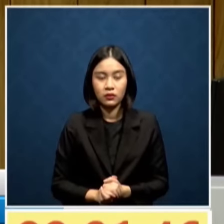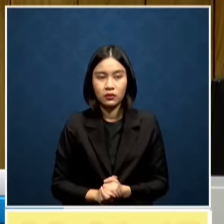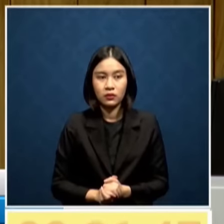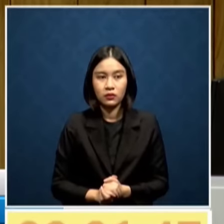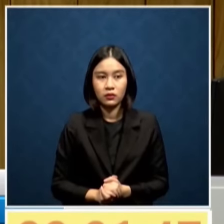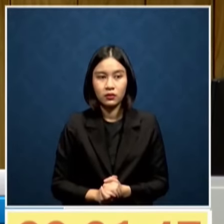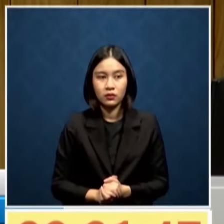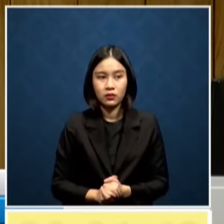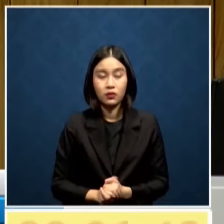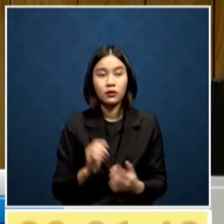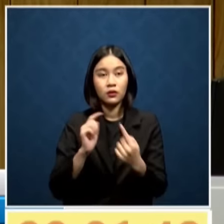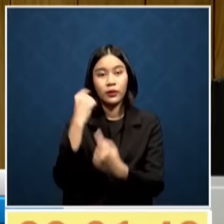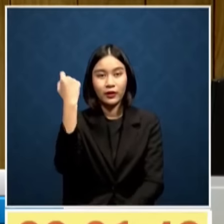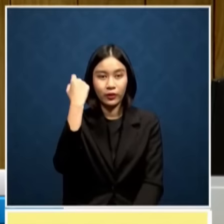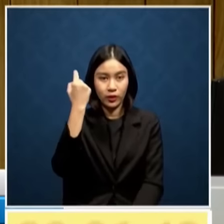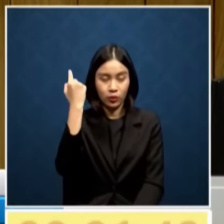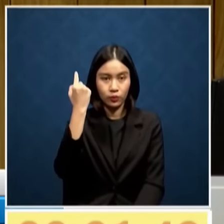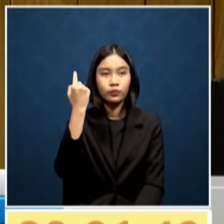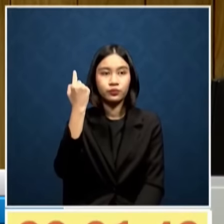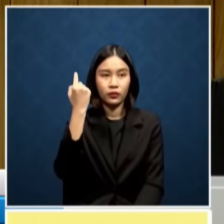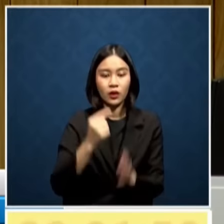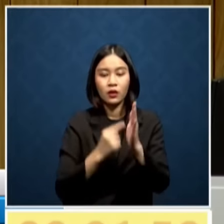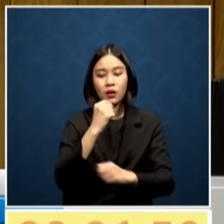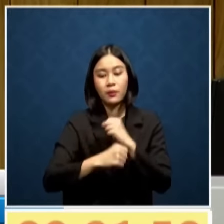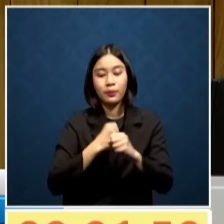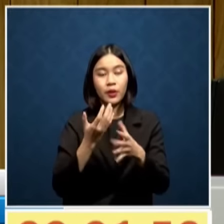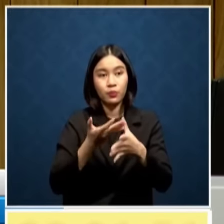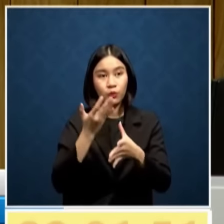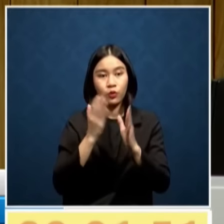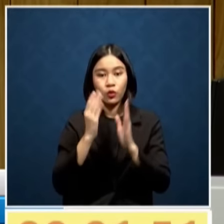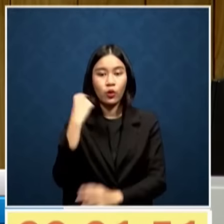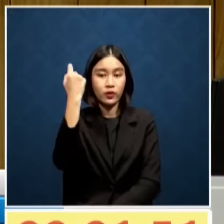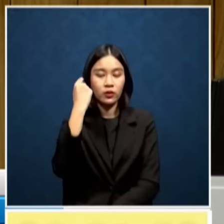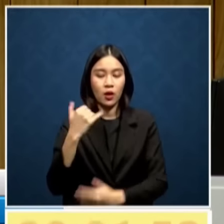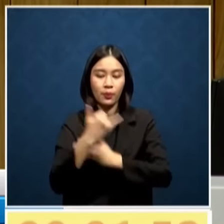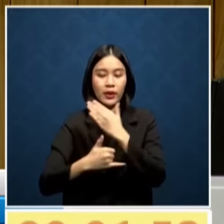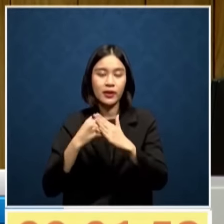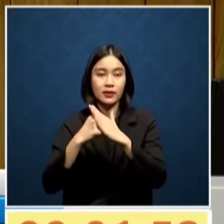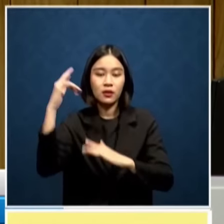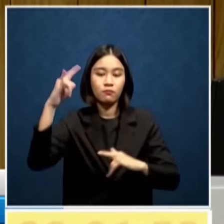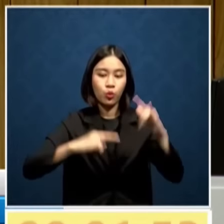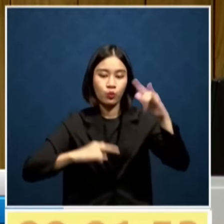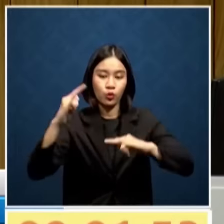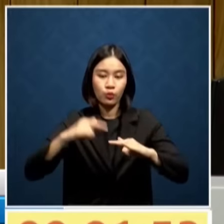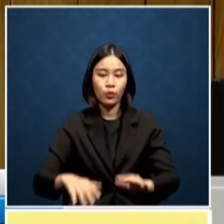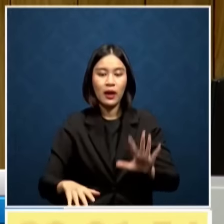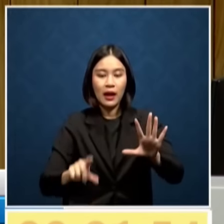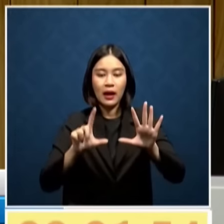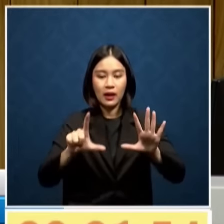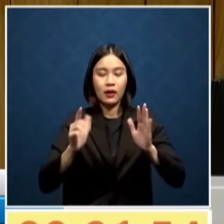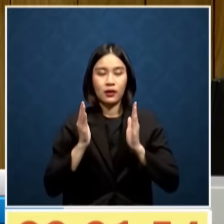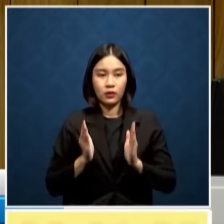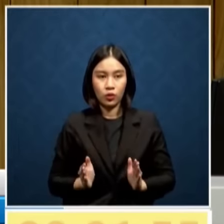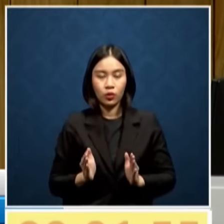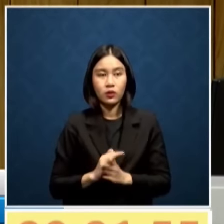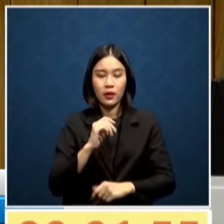ครับต่อมาก็คือการท่องเที่ยวฮะเราตั้งแต่ต้นปีมาเนี่ยนักท่องเที่ยวของจีนเนี่ยเข้ามาถึง5ล้านคนแล้วแ